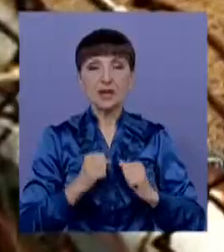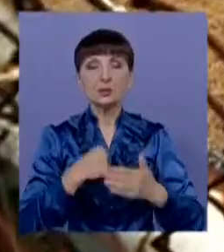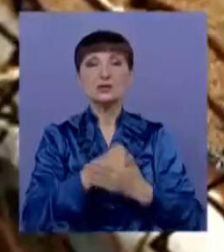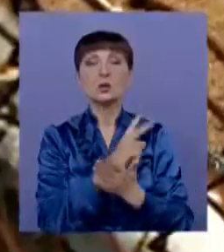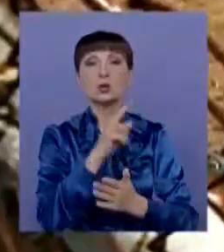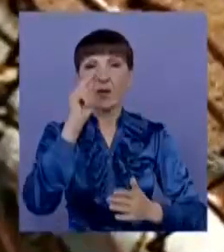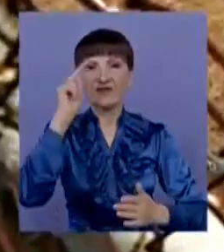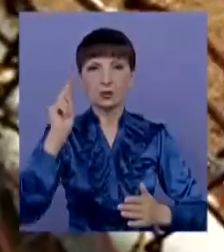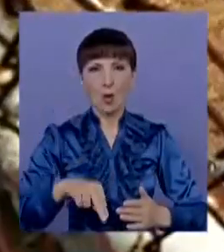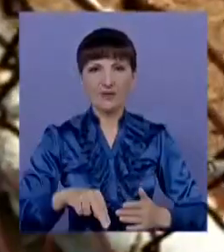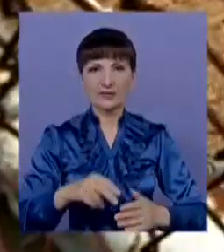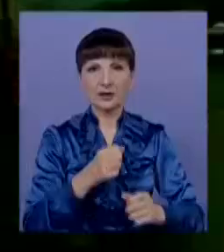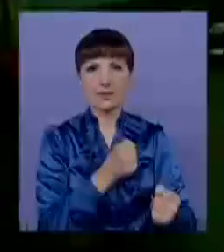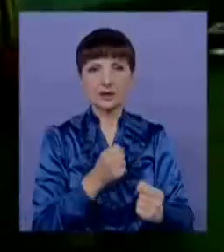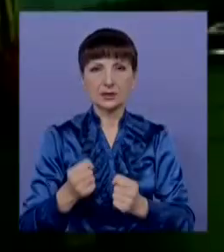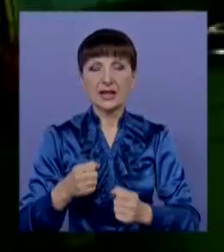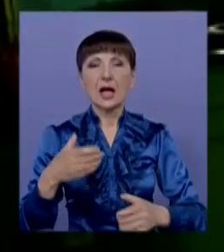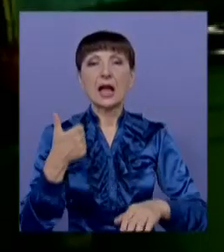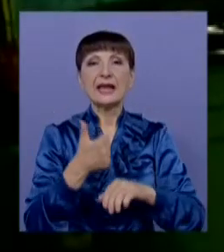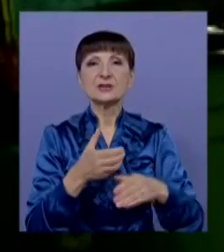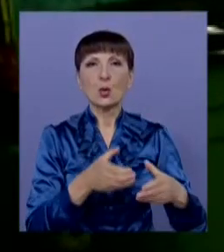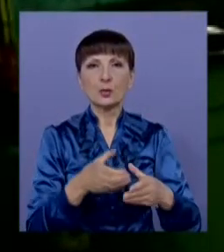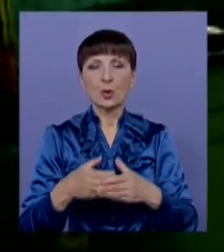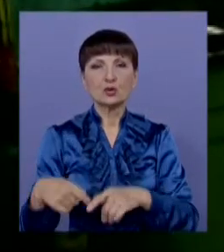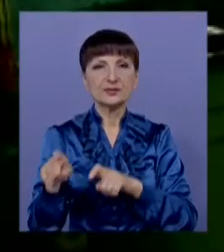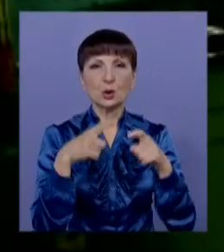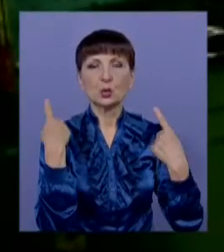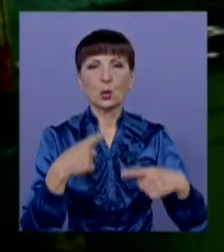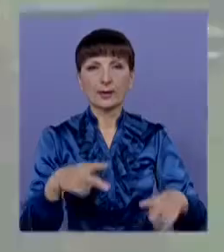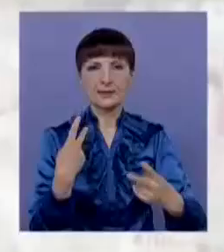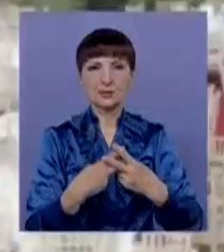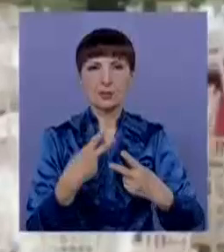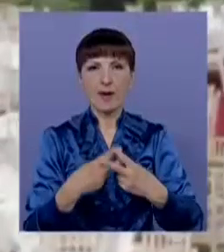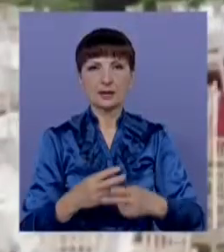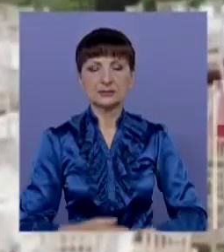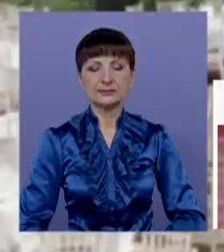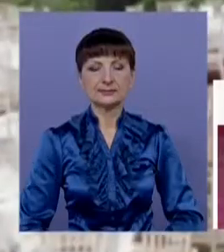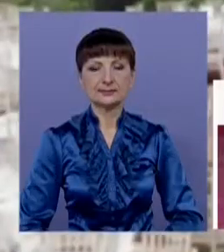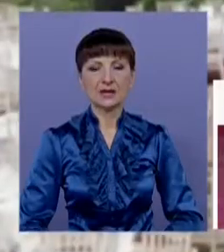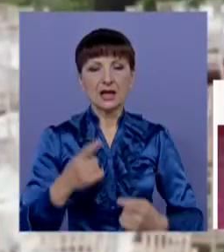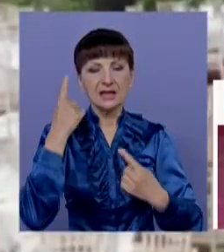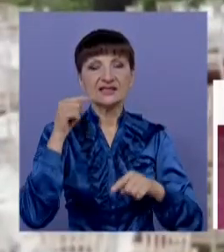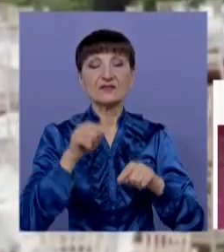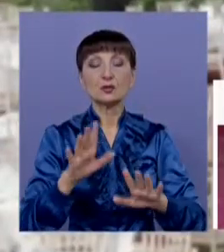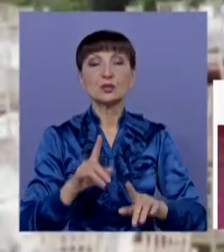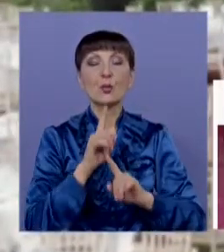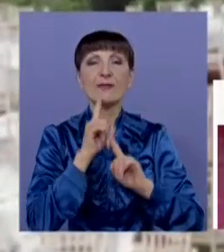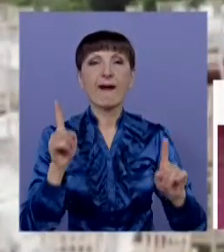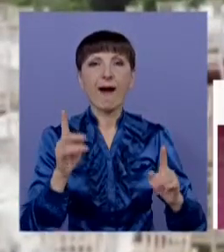установить виновных в насилии. Лидеров группировок уже переместили в другие тюрьмы. Идея